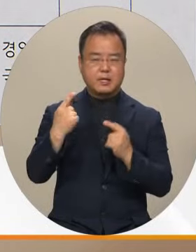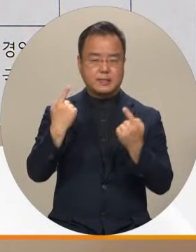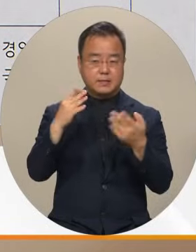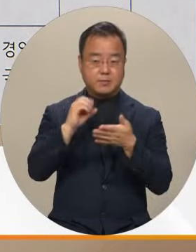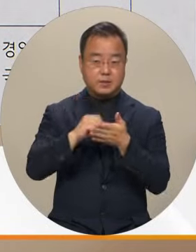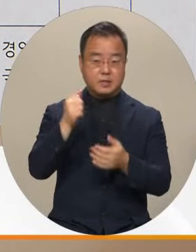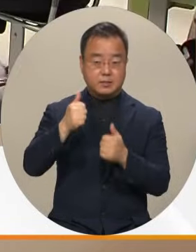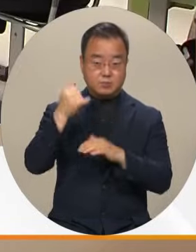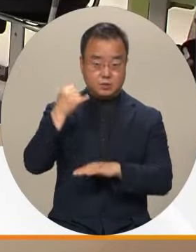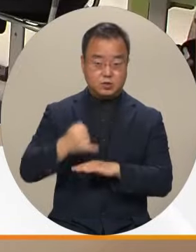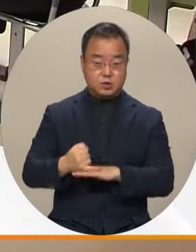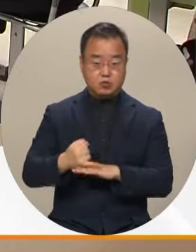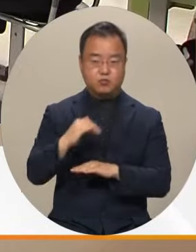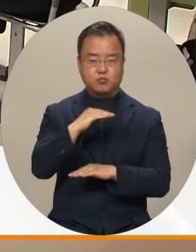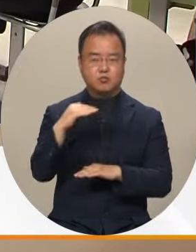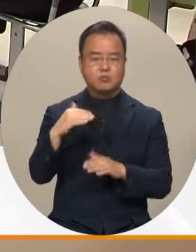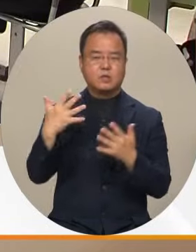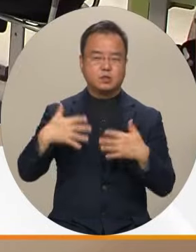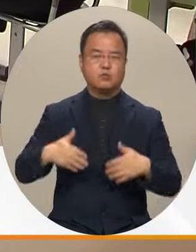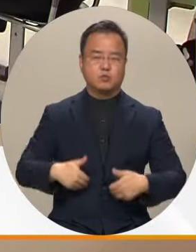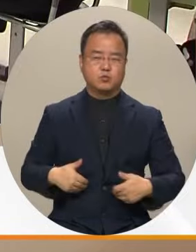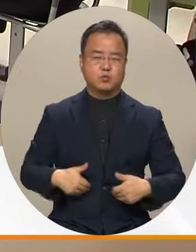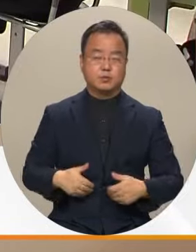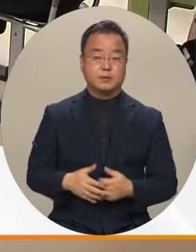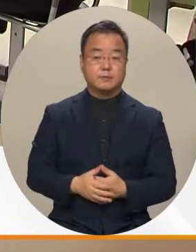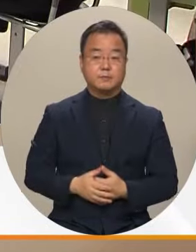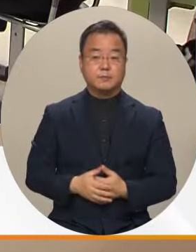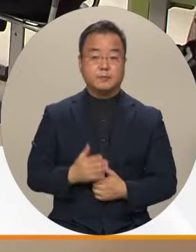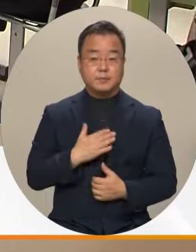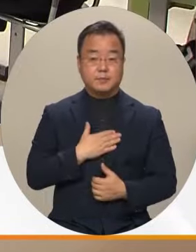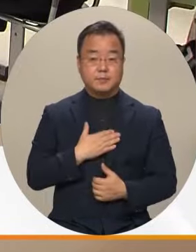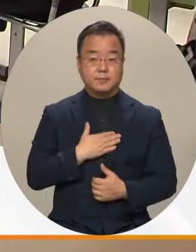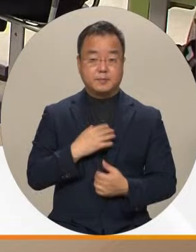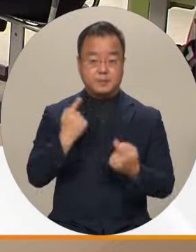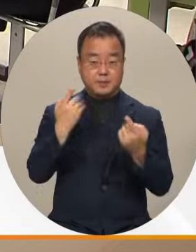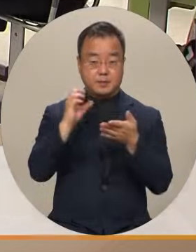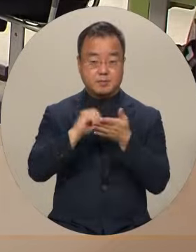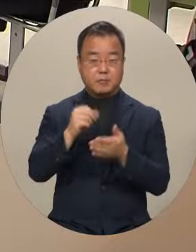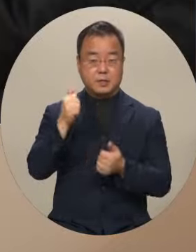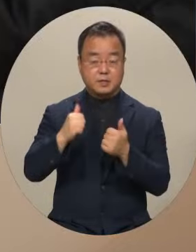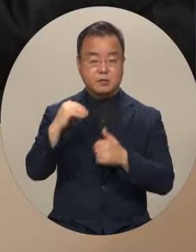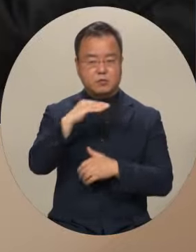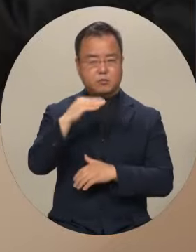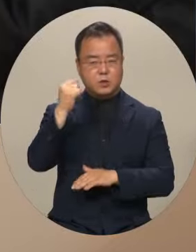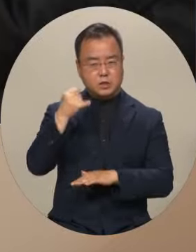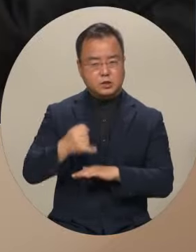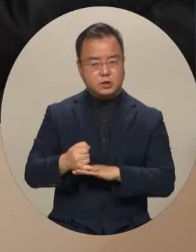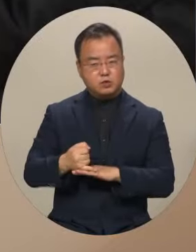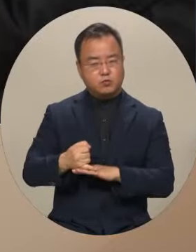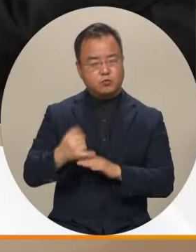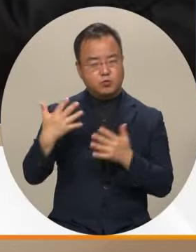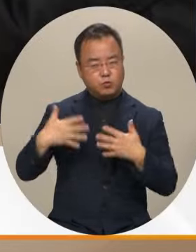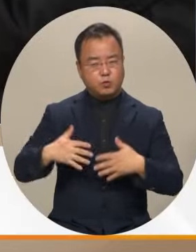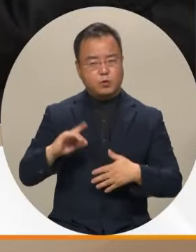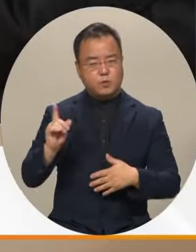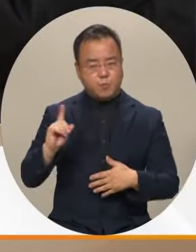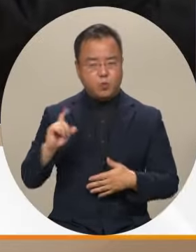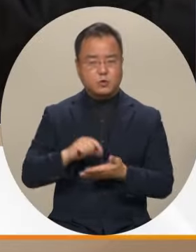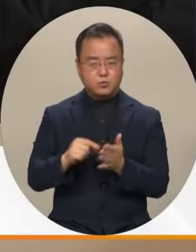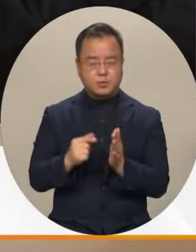요구하는 전형이 많다는 것입니다 어 자신의 수능 장력 준 충족 가능 수준을 냉정하게 판단하는 것이